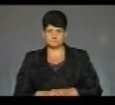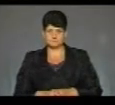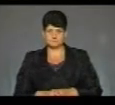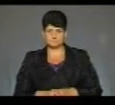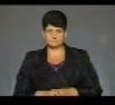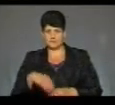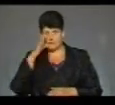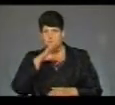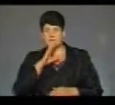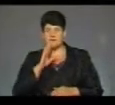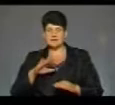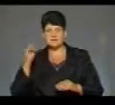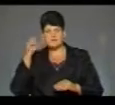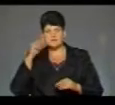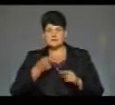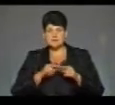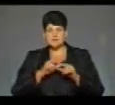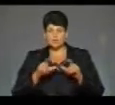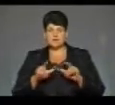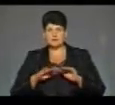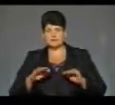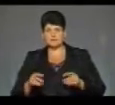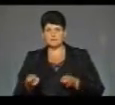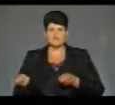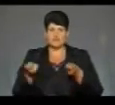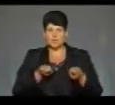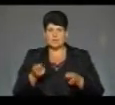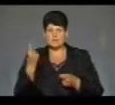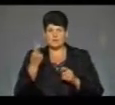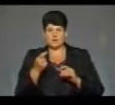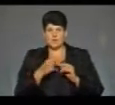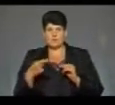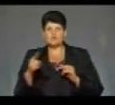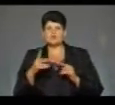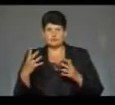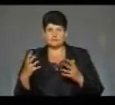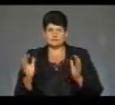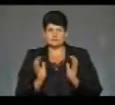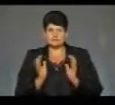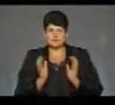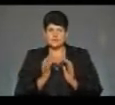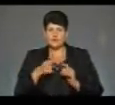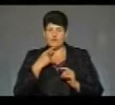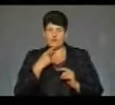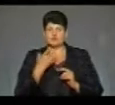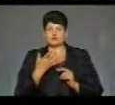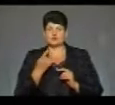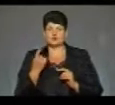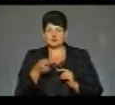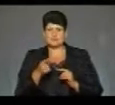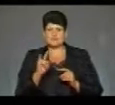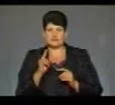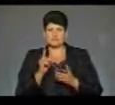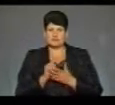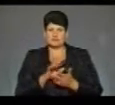Батьки дітей, що навчалися в цій школі, учні та вчителі виносять з першого поверху те, що вціліло. Надія Побережна каже, її дитина мала навчатись тут у